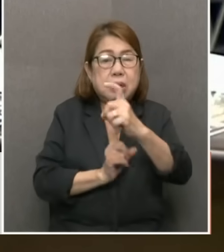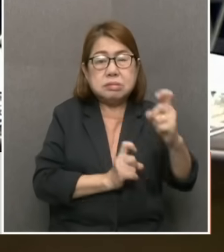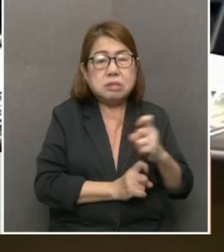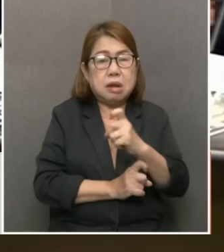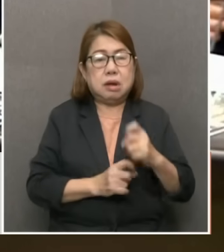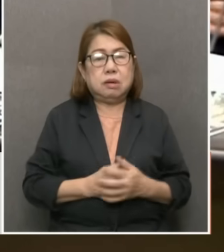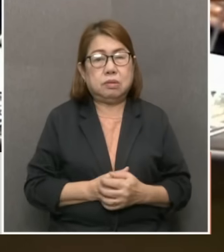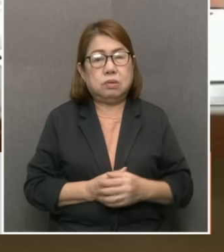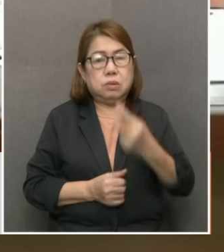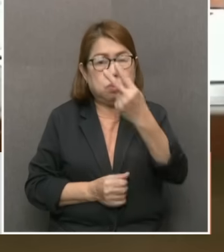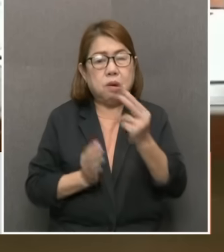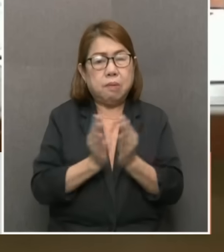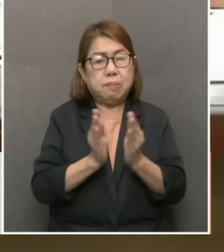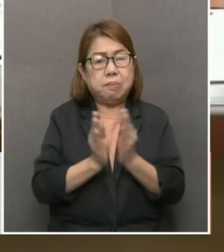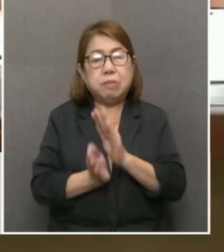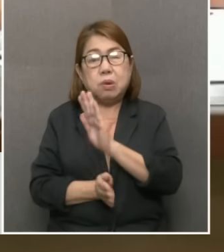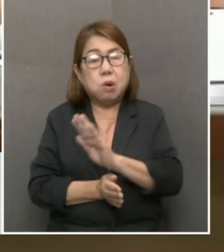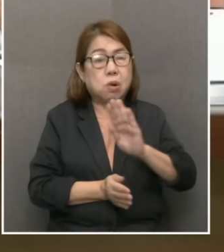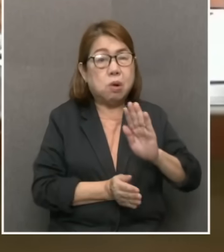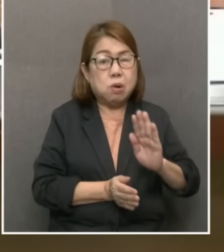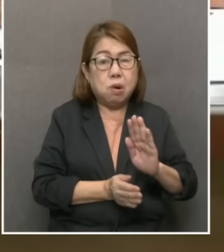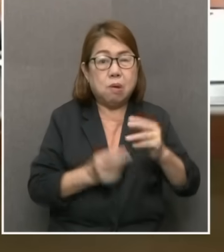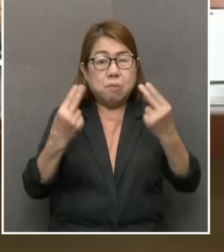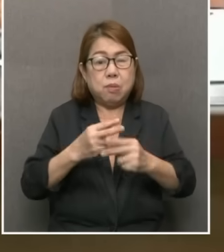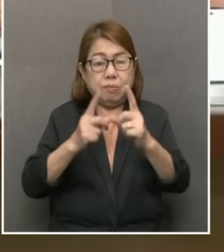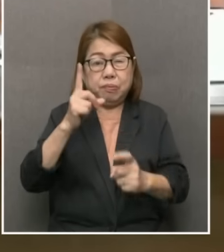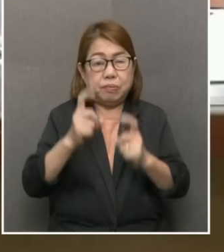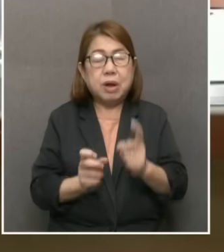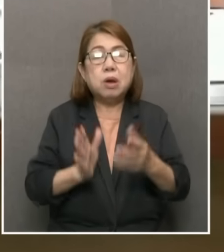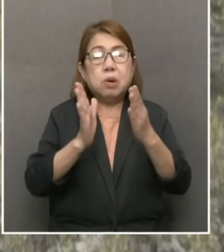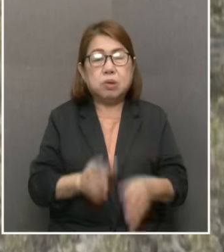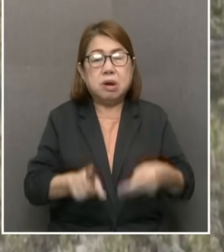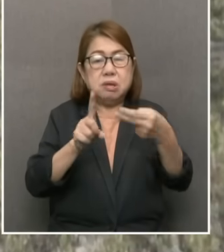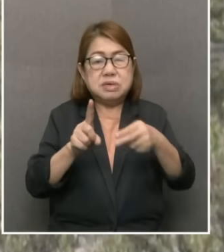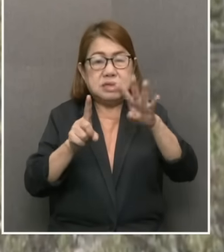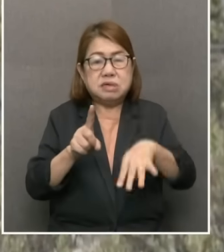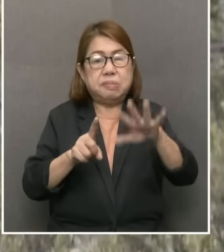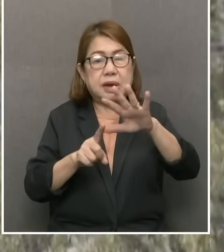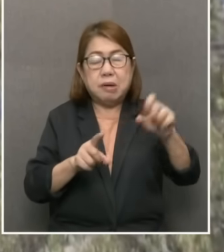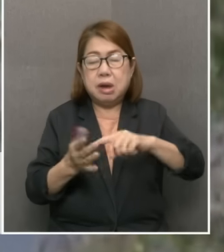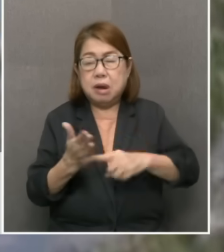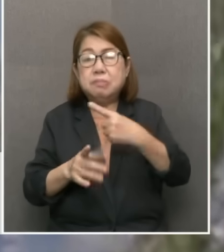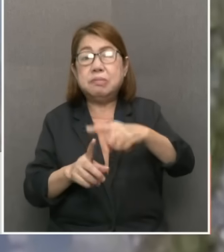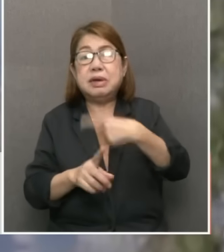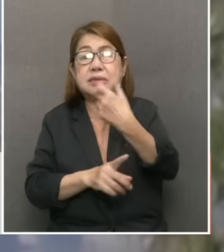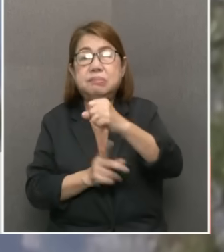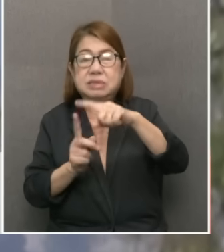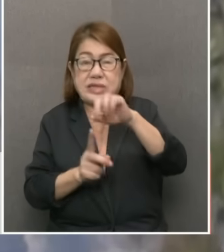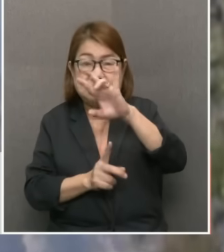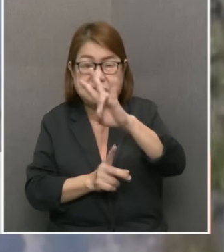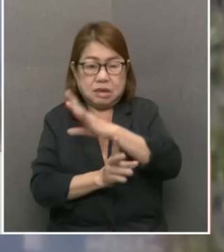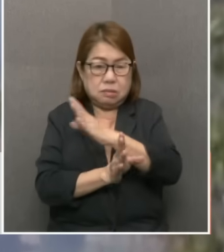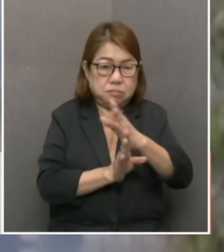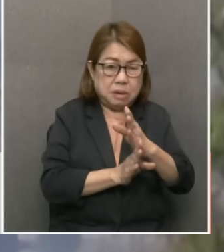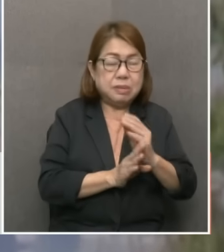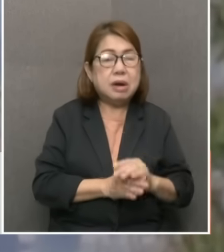ดูยอดเสียชีวิตรวม2ฝ่ายล่าสุดนะคะเกิน 14,500 คนไปแล้วนับตั้งแต่7ตุลาคมที่ผ่านมาโดยสำนักสื่อรัฐบาลกาซ